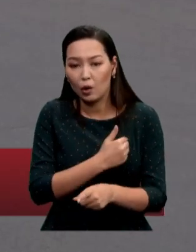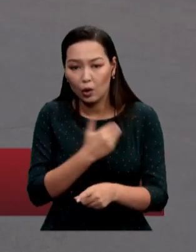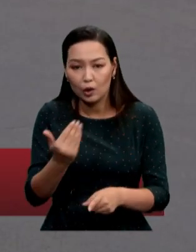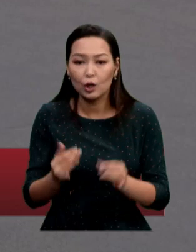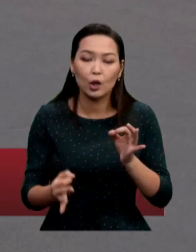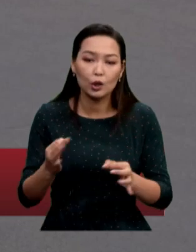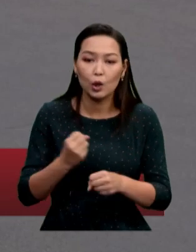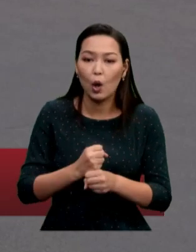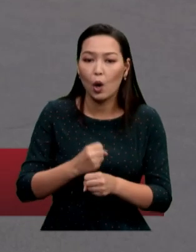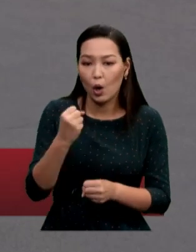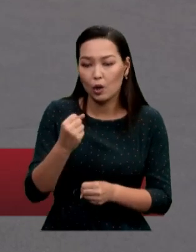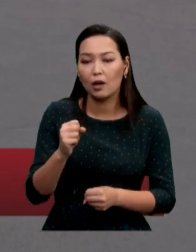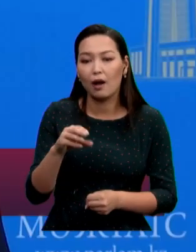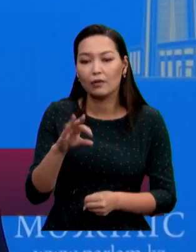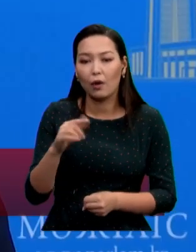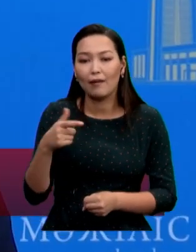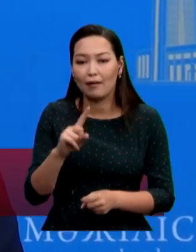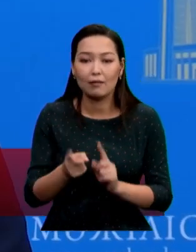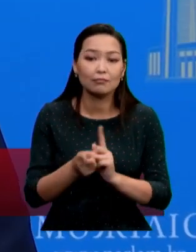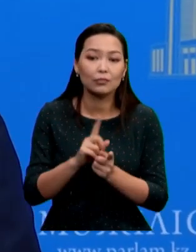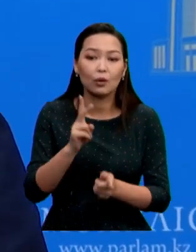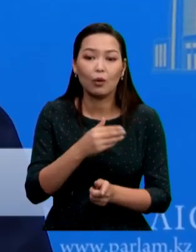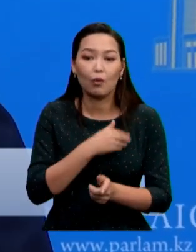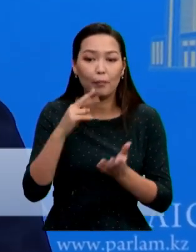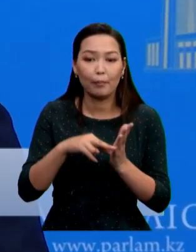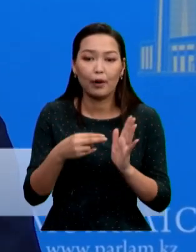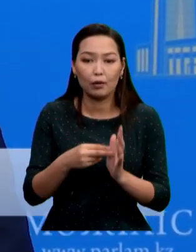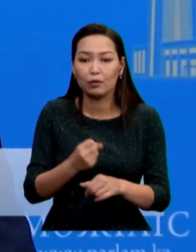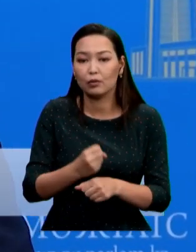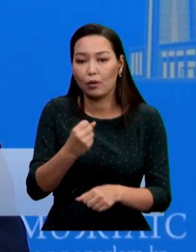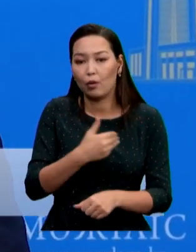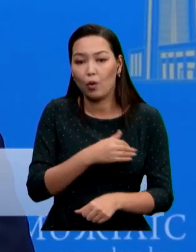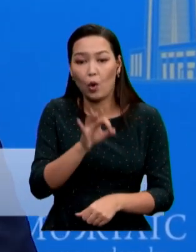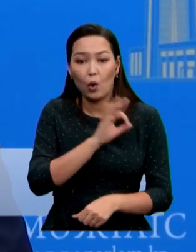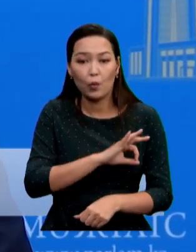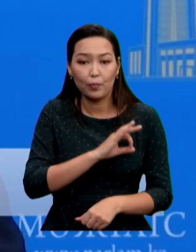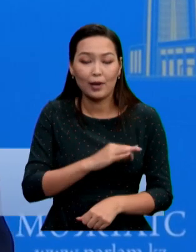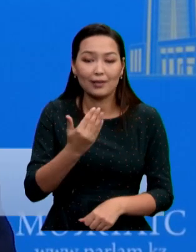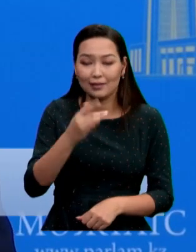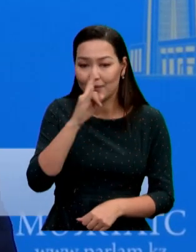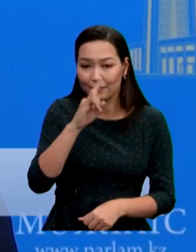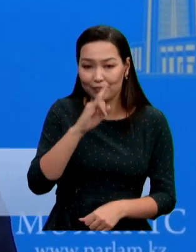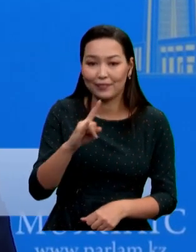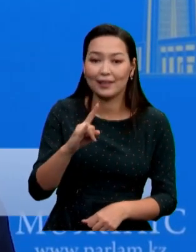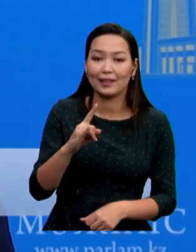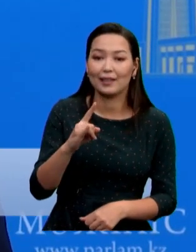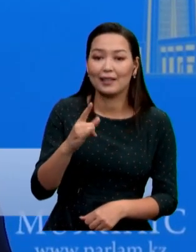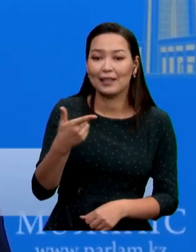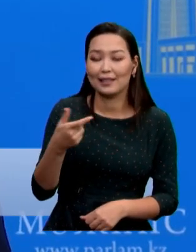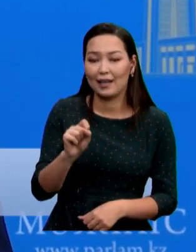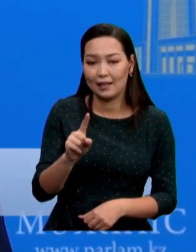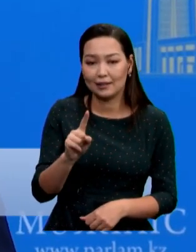нормы перевода авто на газ. У нас резко выросло потребление сжиженного нефтяного газа в